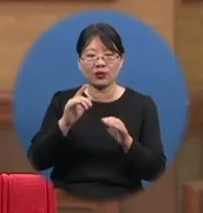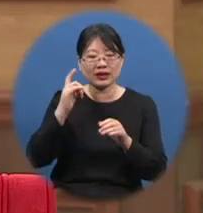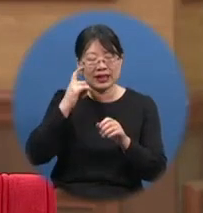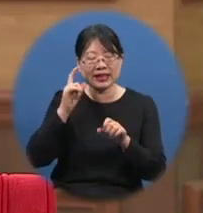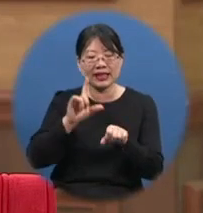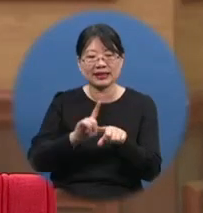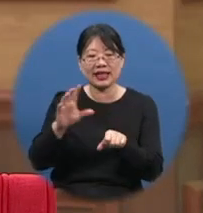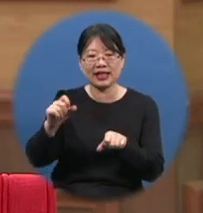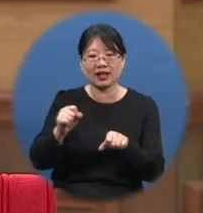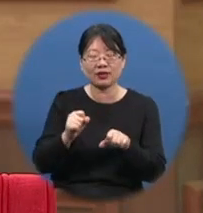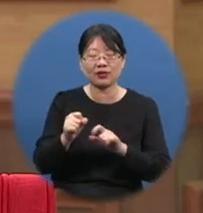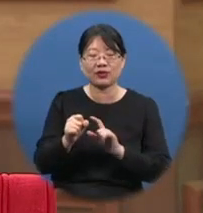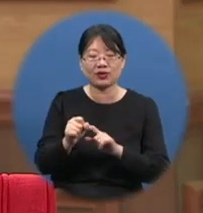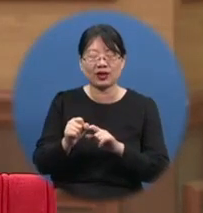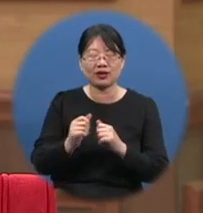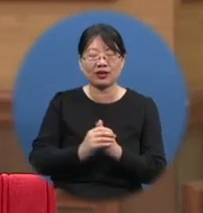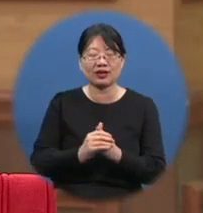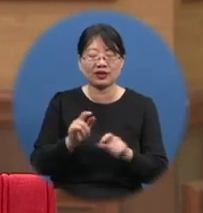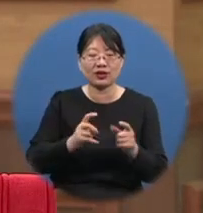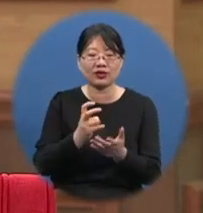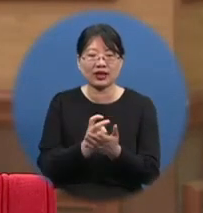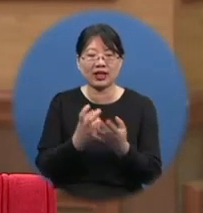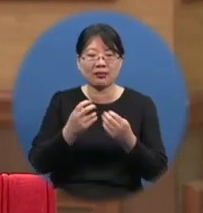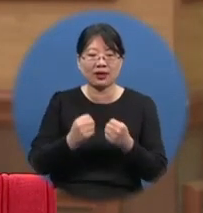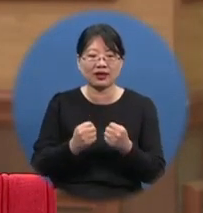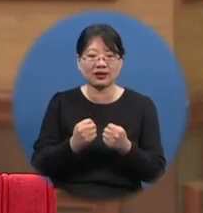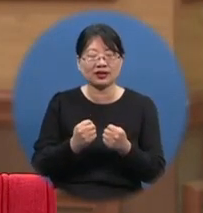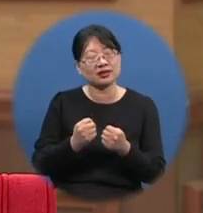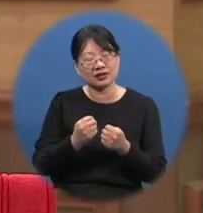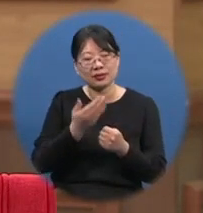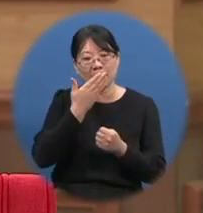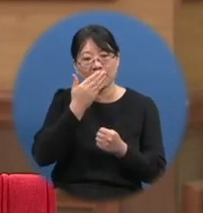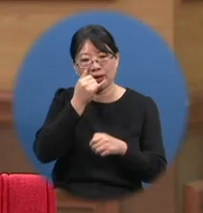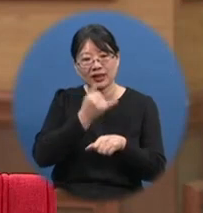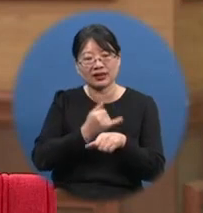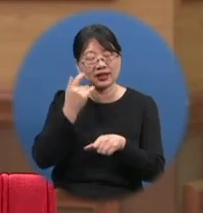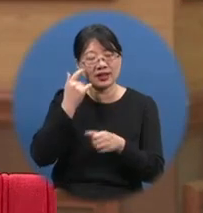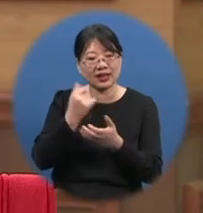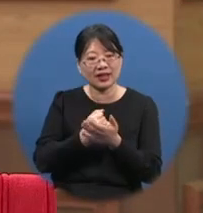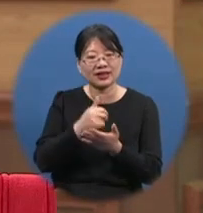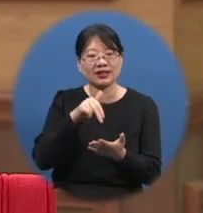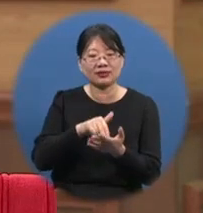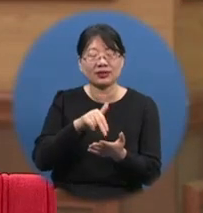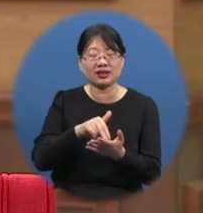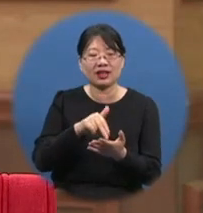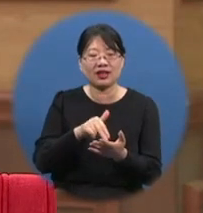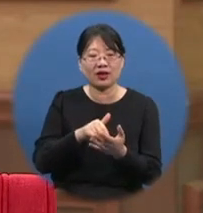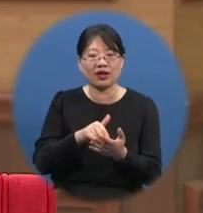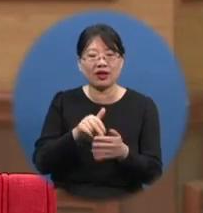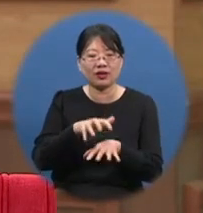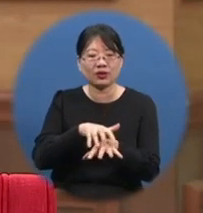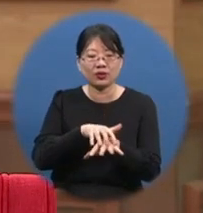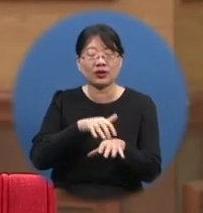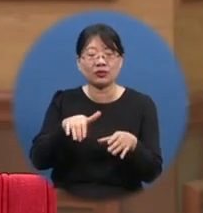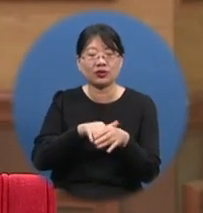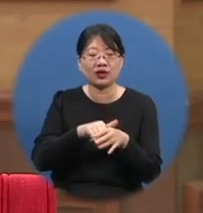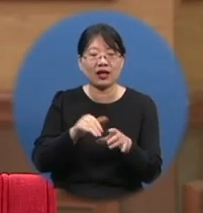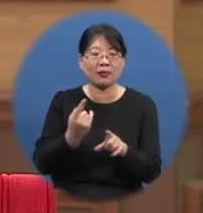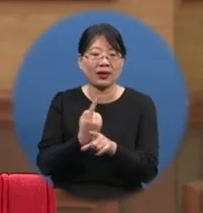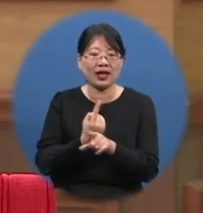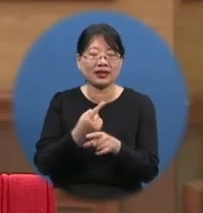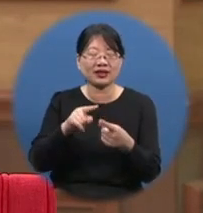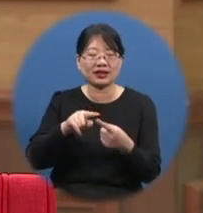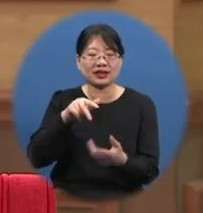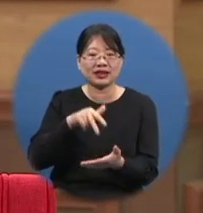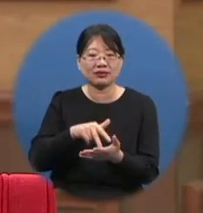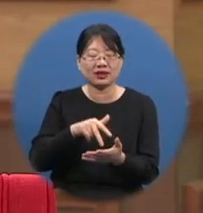시간을 가지고 정책 쪽에 많이 좀 되지 않겠냐. 그런 쪽이 많이 조직 문화를 바꾸고하는